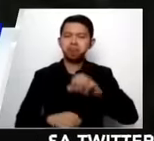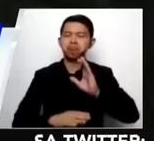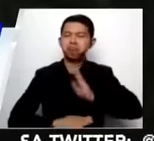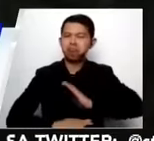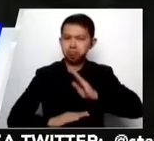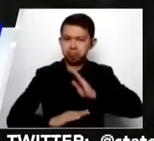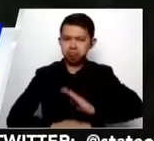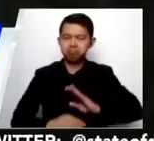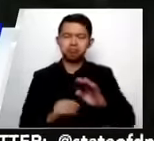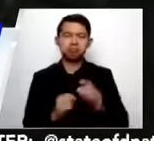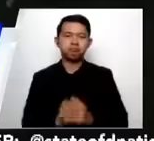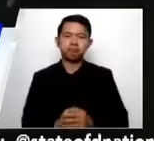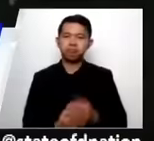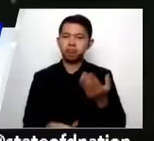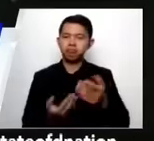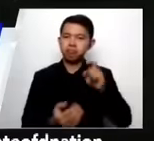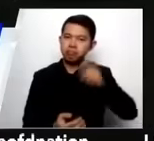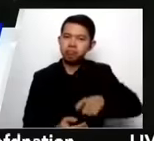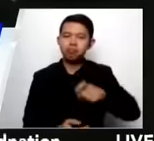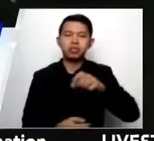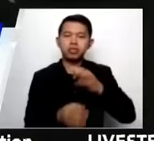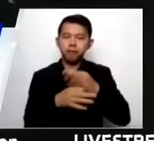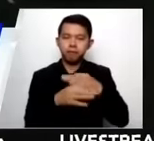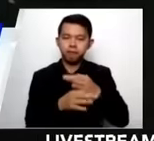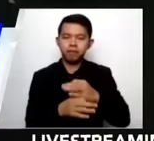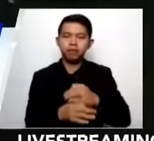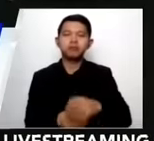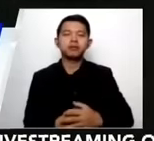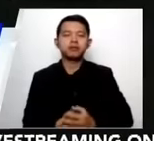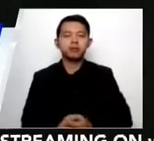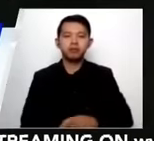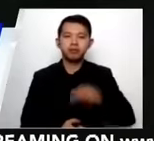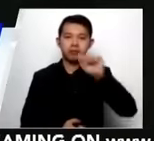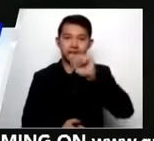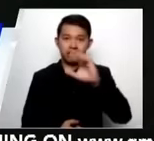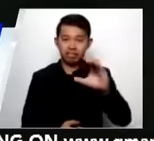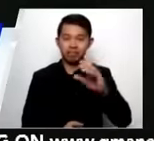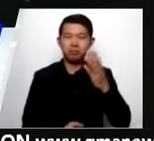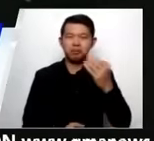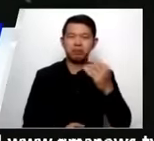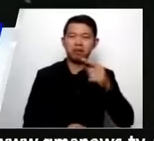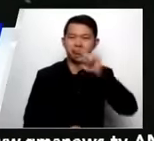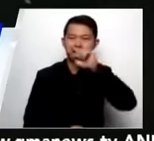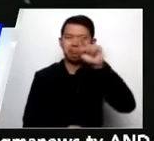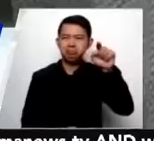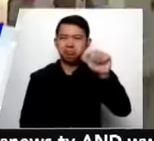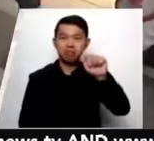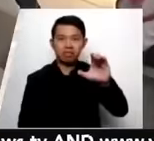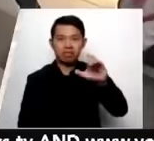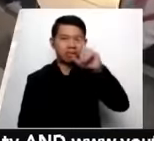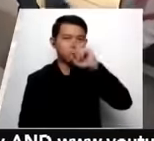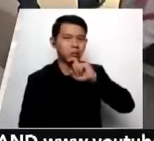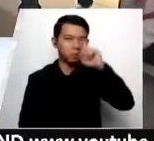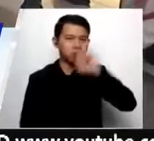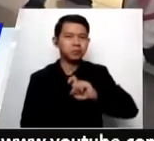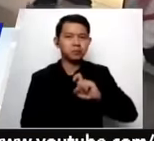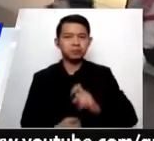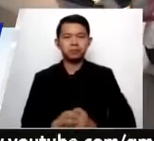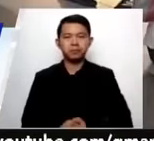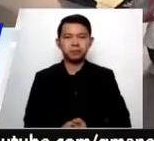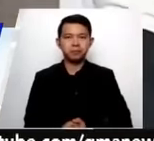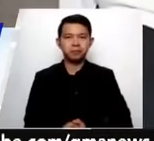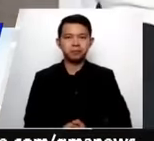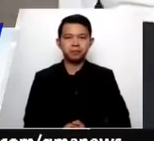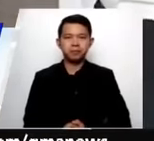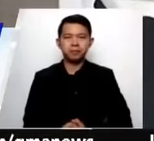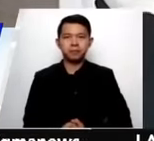kailangan ayusin pa nga yan. Kasi itong mga aircon na to, mga lumang-luma na, no? Sa Terminal 3, sa sahig